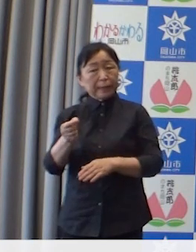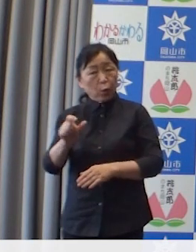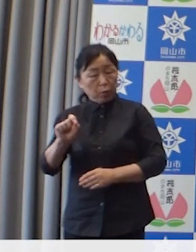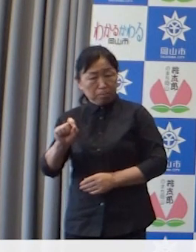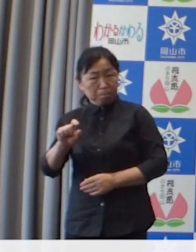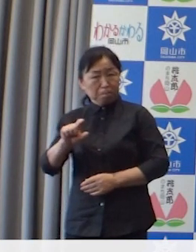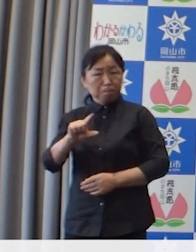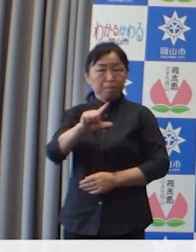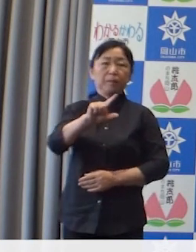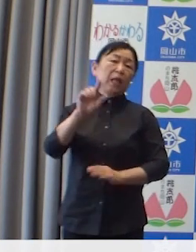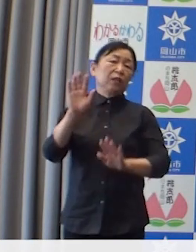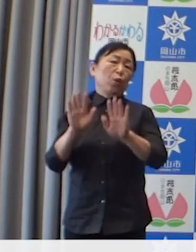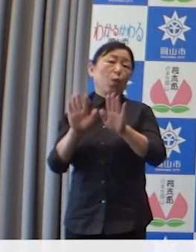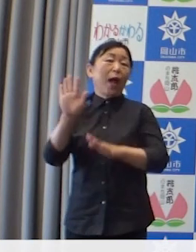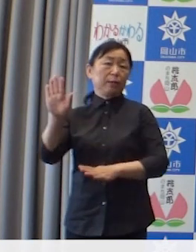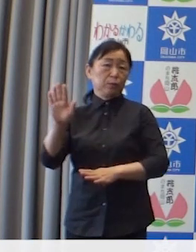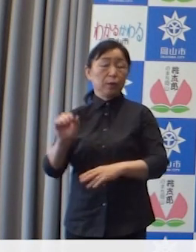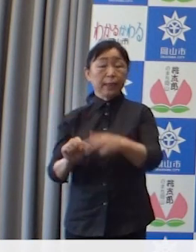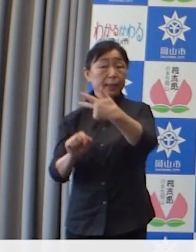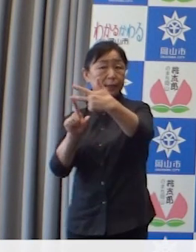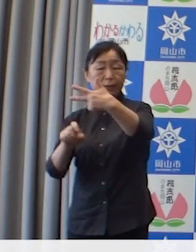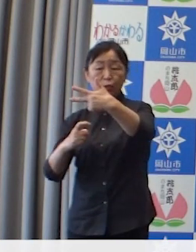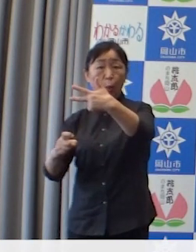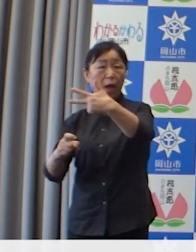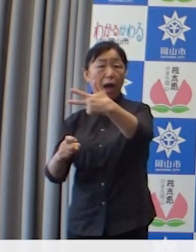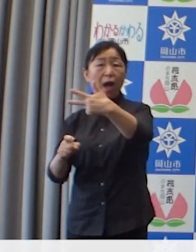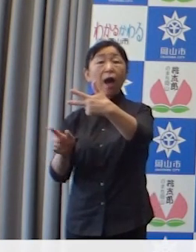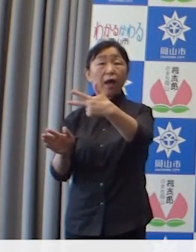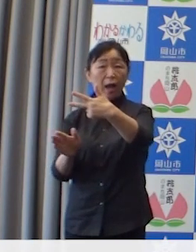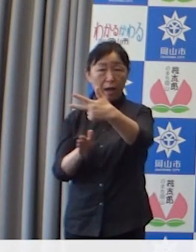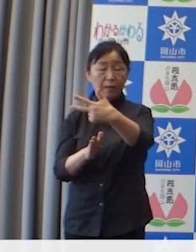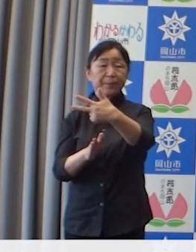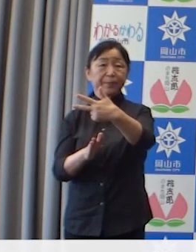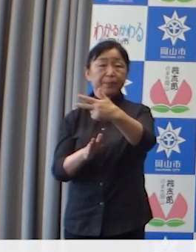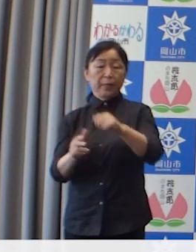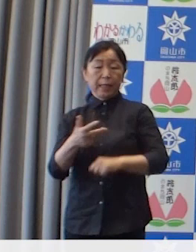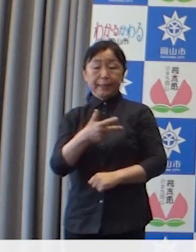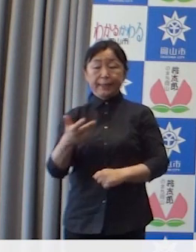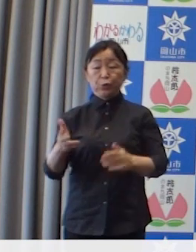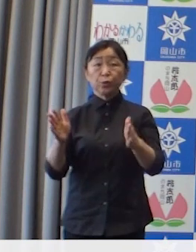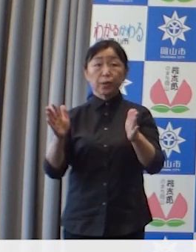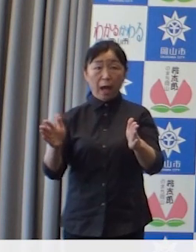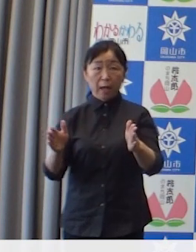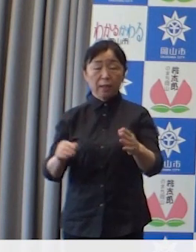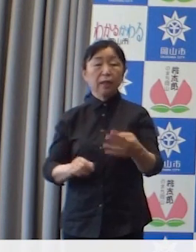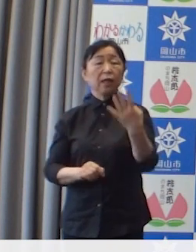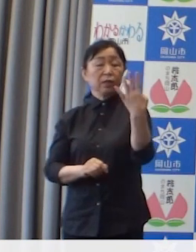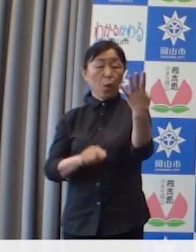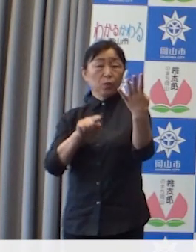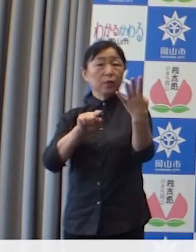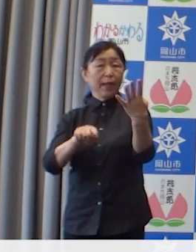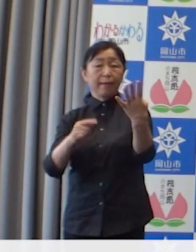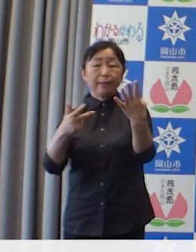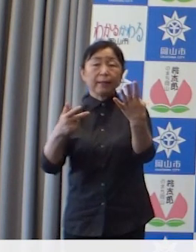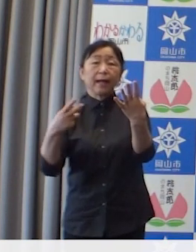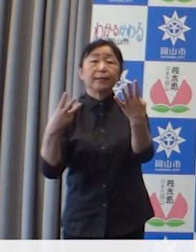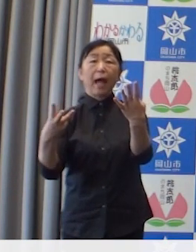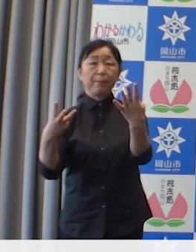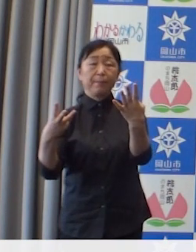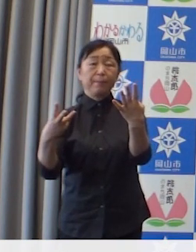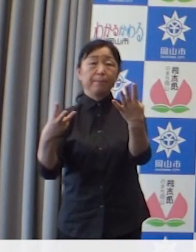向であります。7月10日からの1週間は